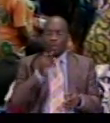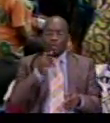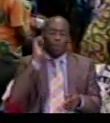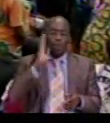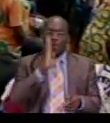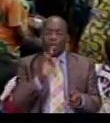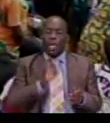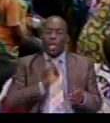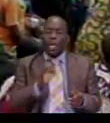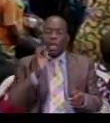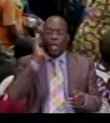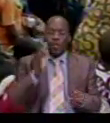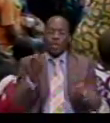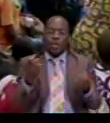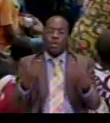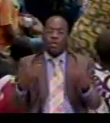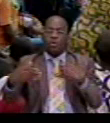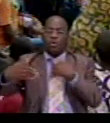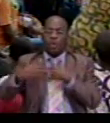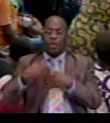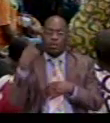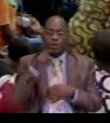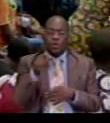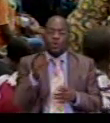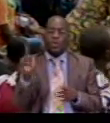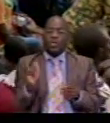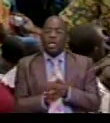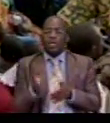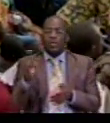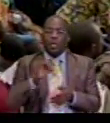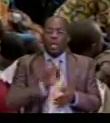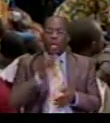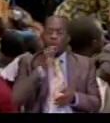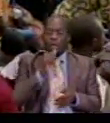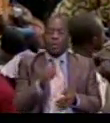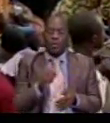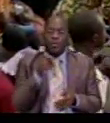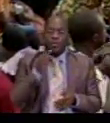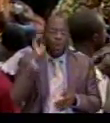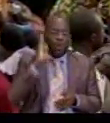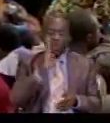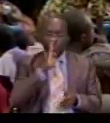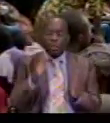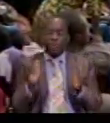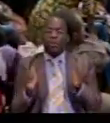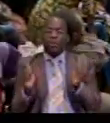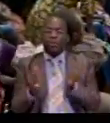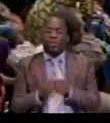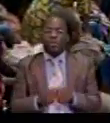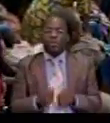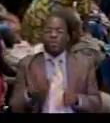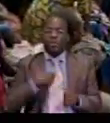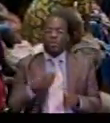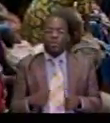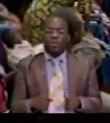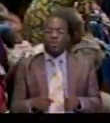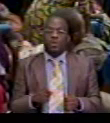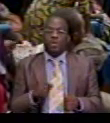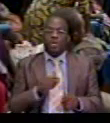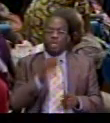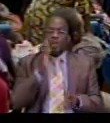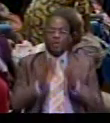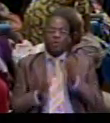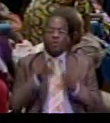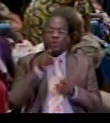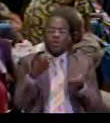moi. N'aimerais-tu pas être avec le Seigneur? Mais il faut que tu sois prêt. You must be ready. Parce qu'il peut venir